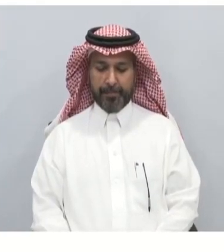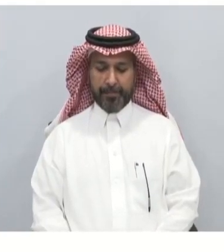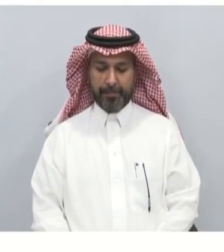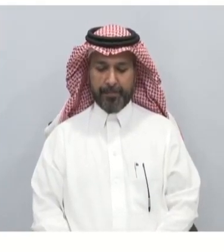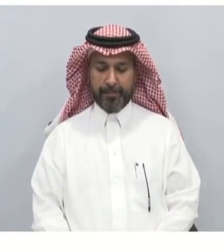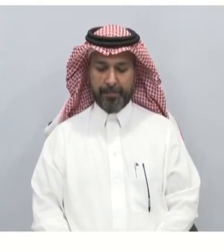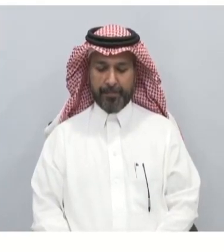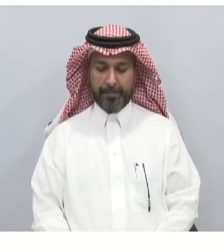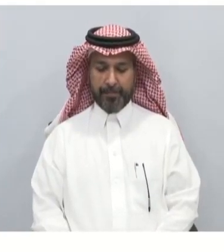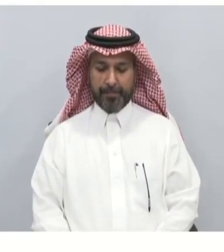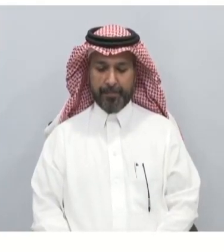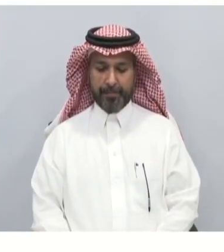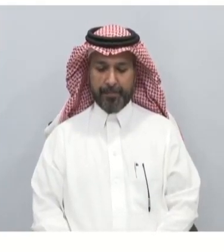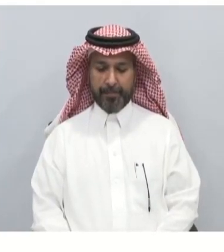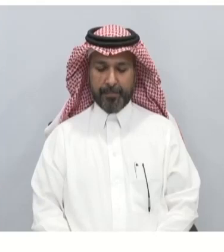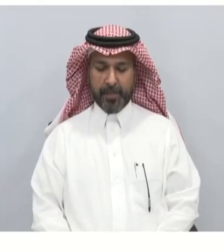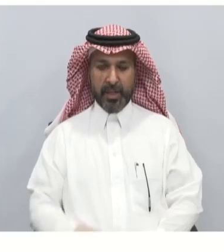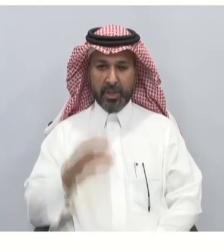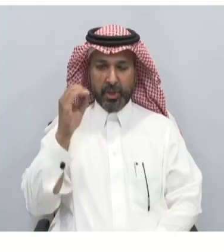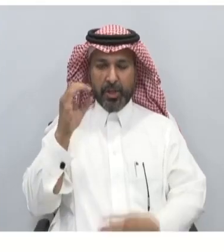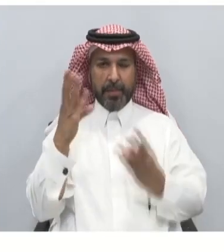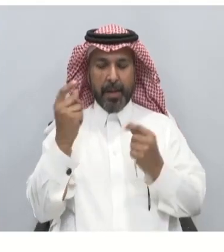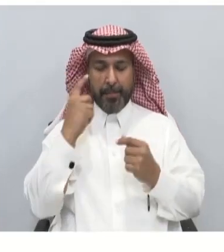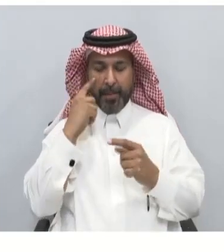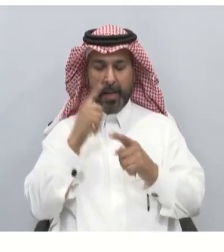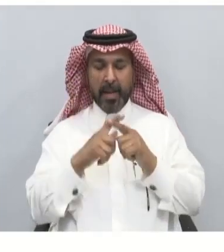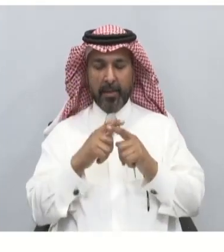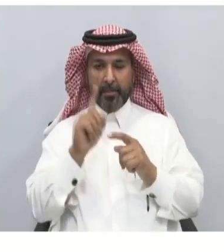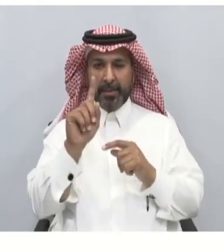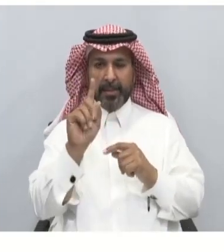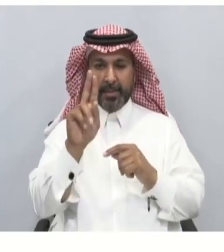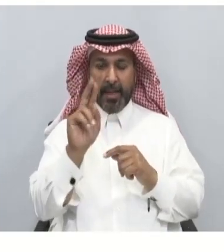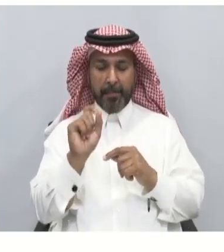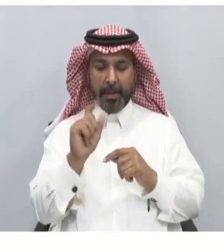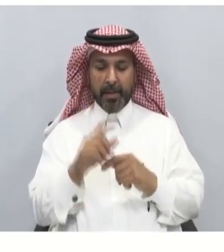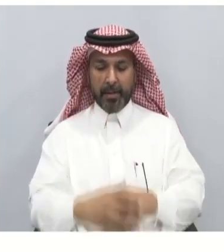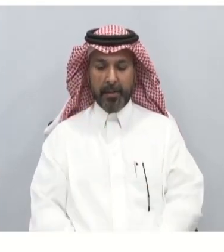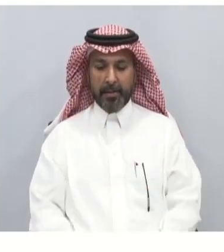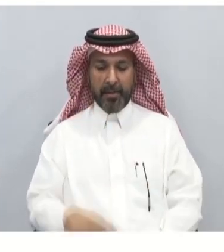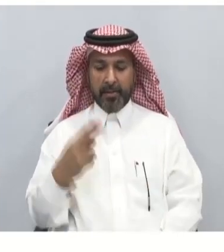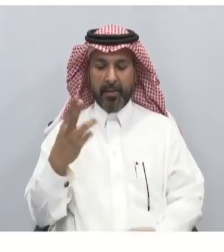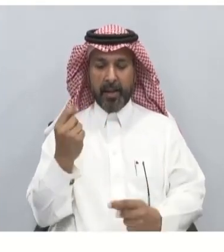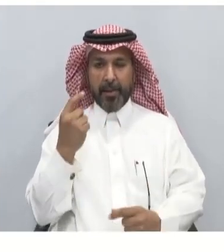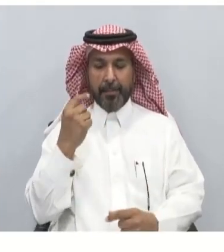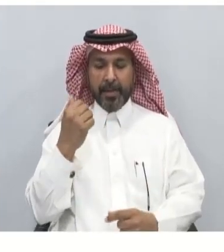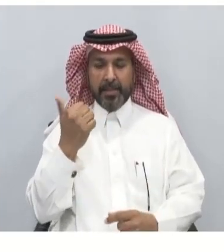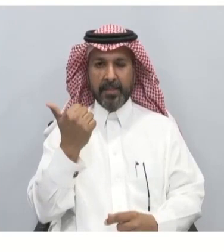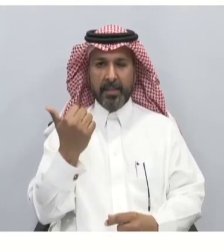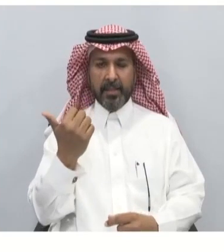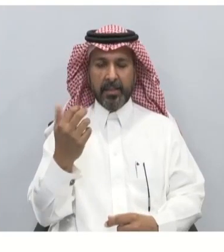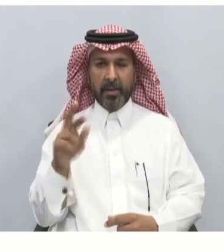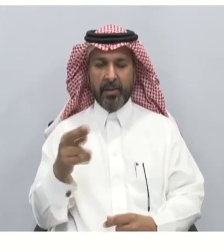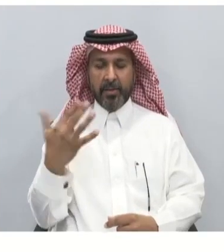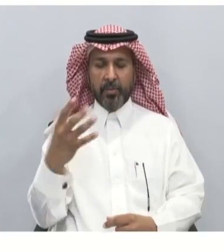1 ريال، هل جيم تساوي 6.5؟ نعم. طب إذا كانت 2 ريال راح تكون 6.5 في 2 اللي